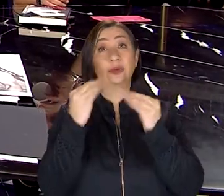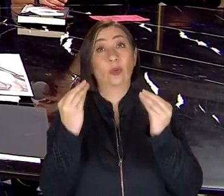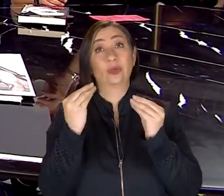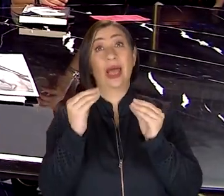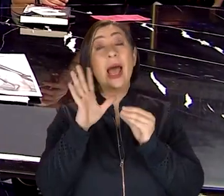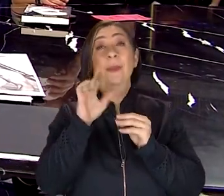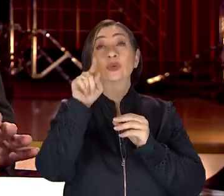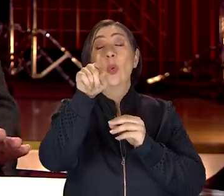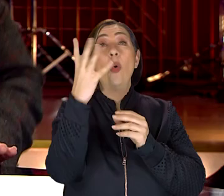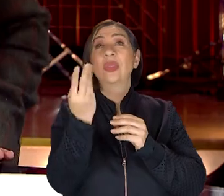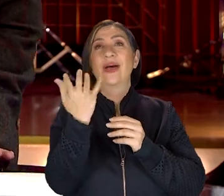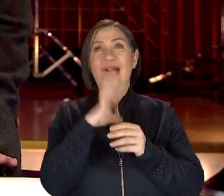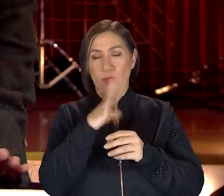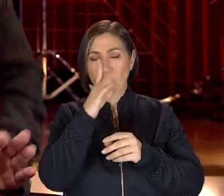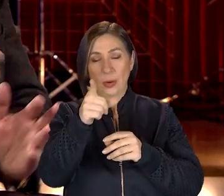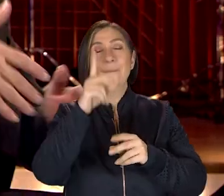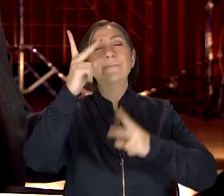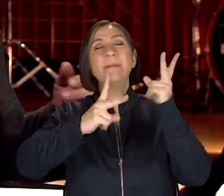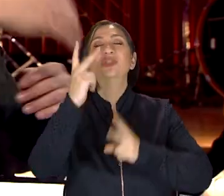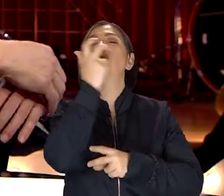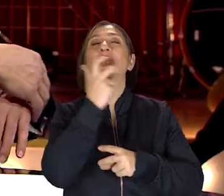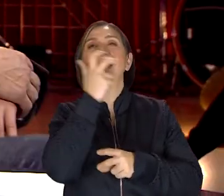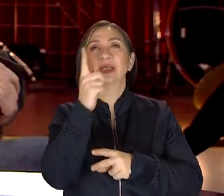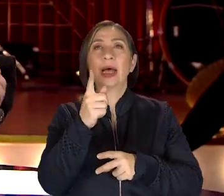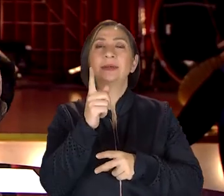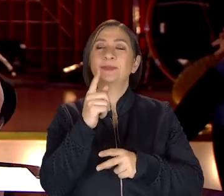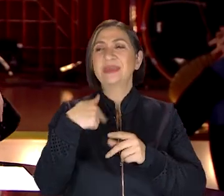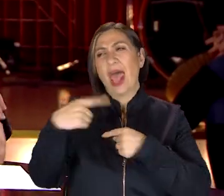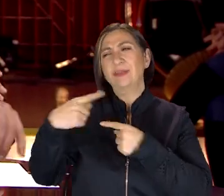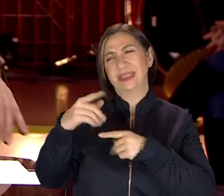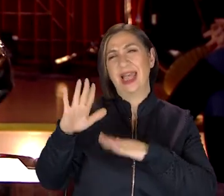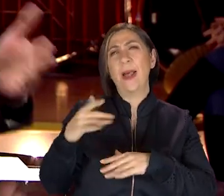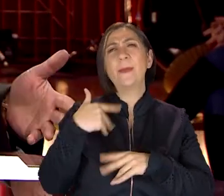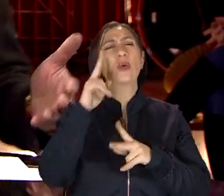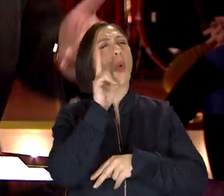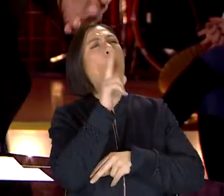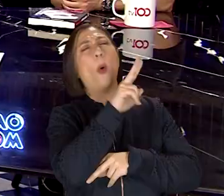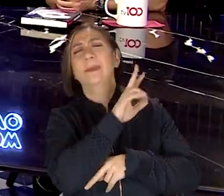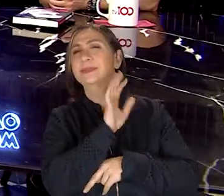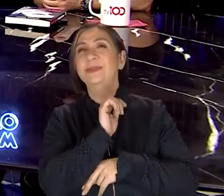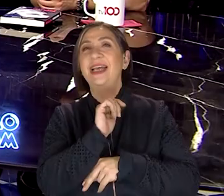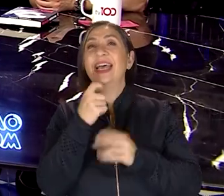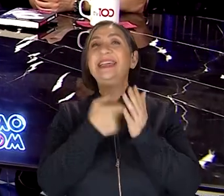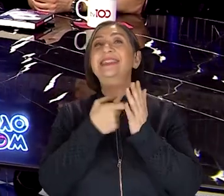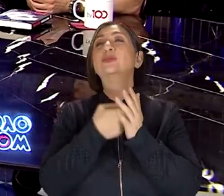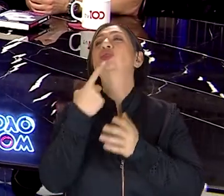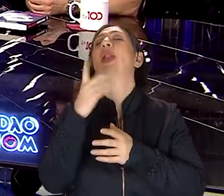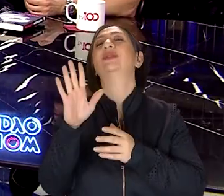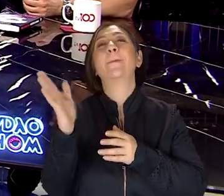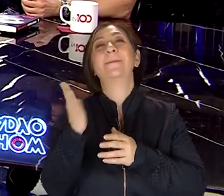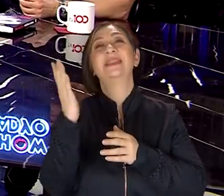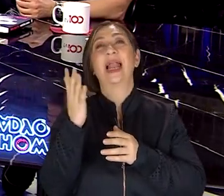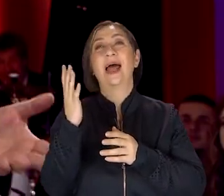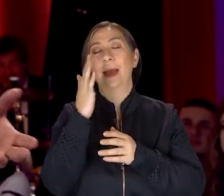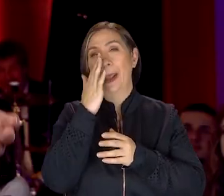güzel. Şimdi de şu oldu. Şimdi bazı şarkıcılar söz meclisten dışarı ben görüyorum. Mesela şimdi isim vermek istemiyorum. Mesela